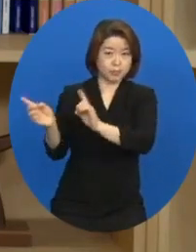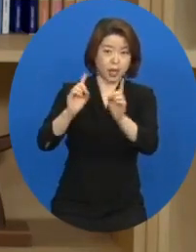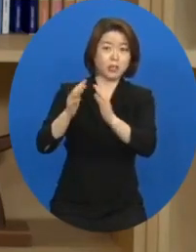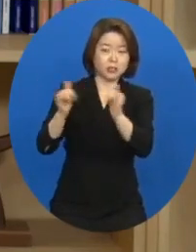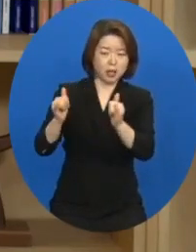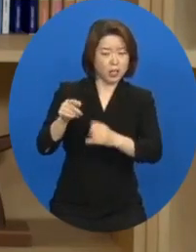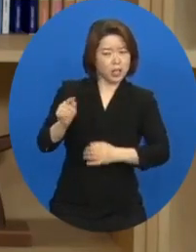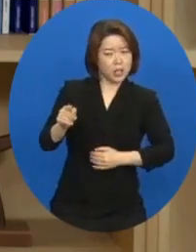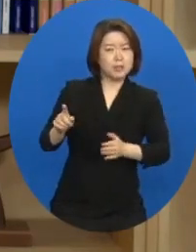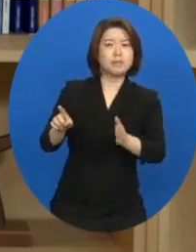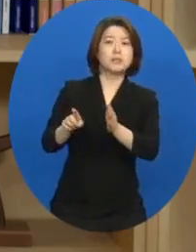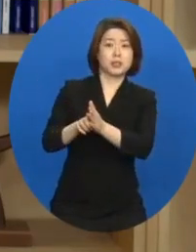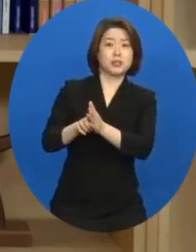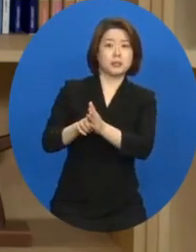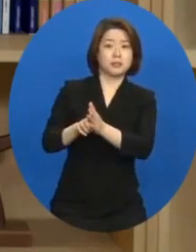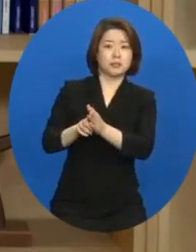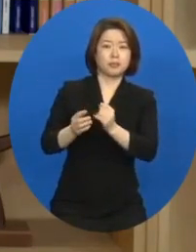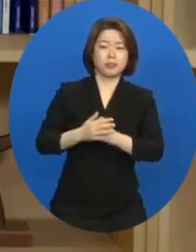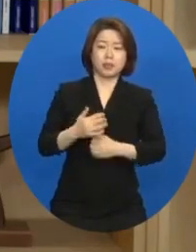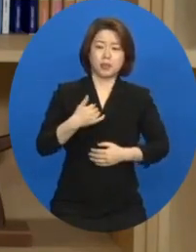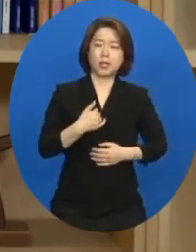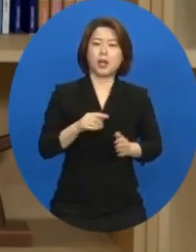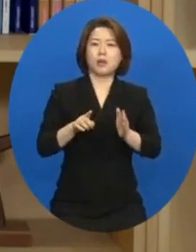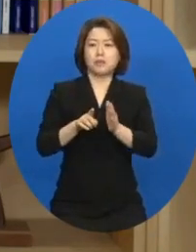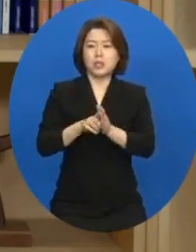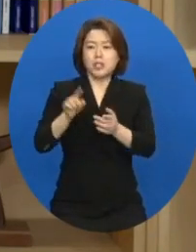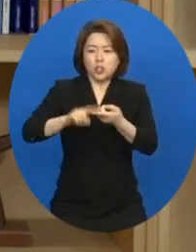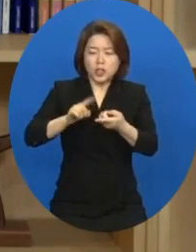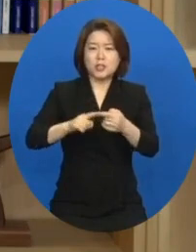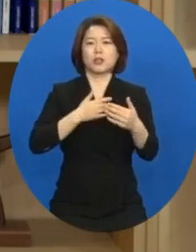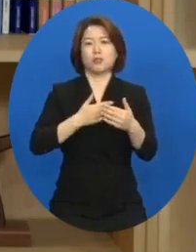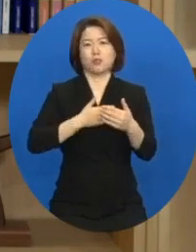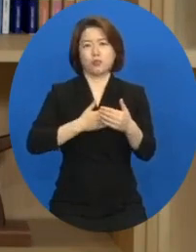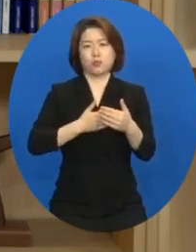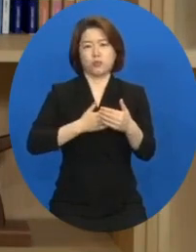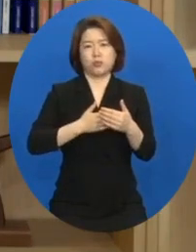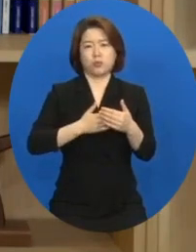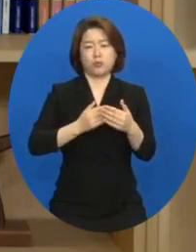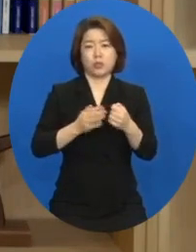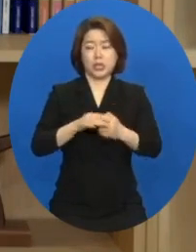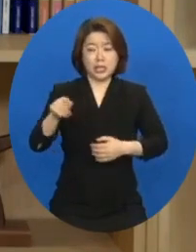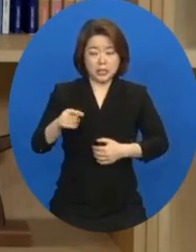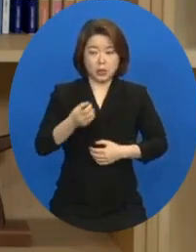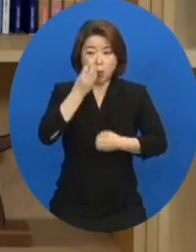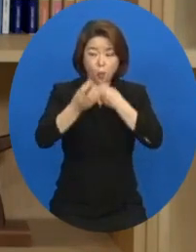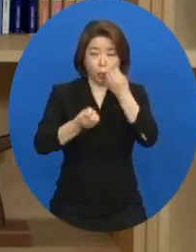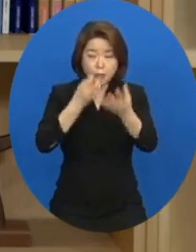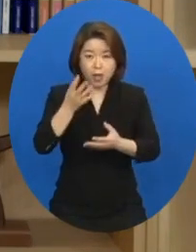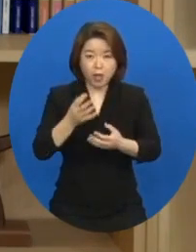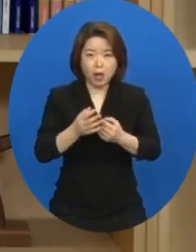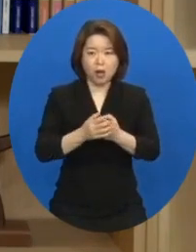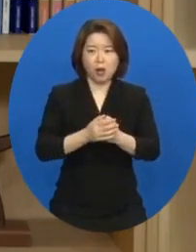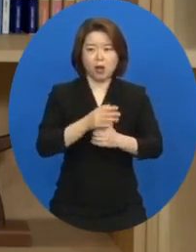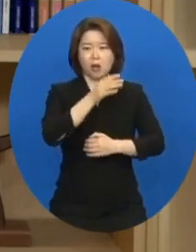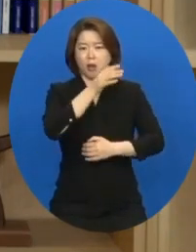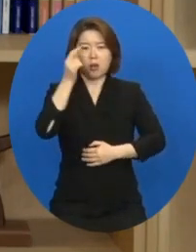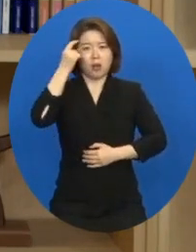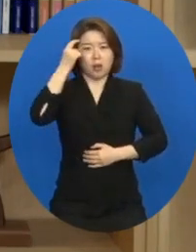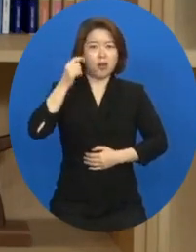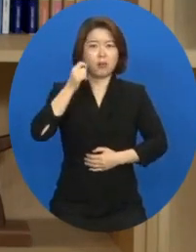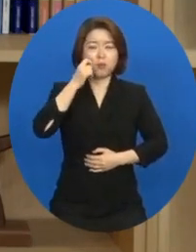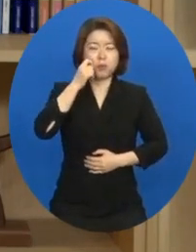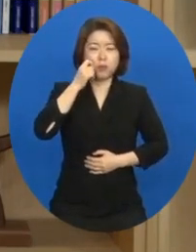믿음을 믿는 것도 두려웠습니다 그걸 고백한다 는 것은 사실 감히 상상도 하기가